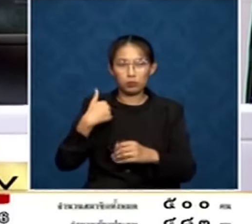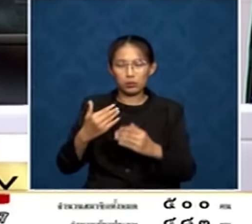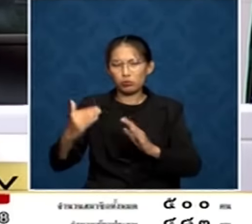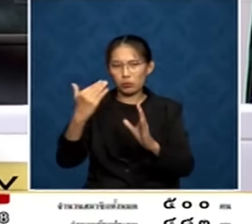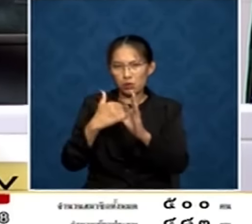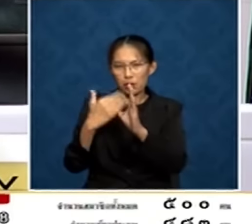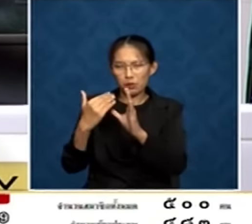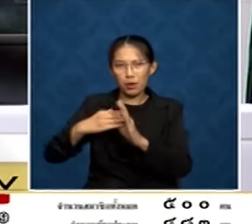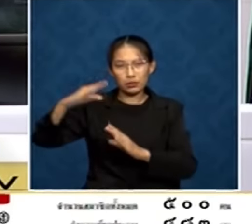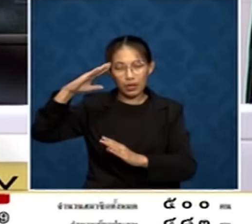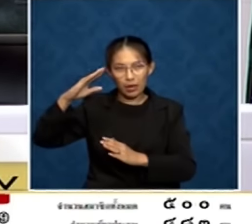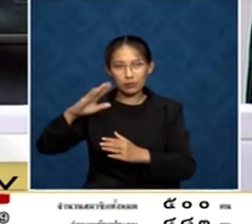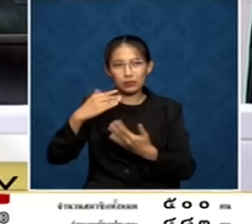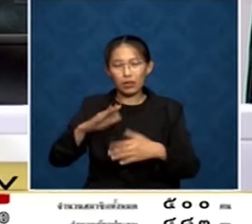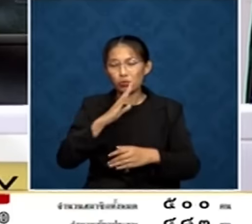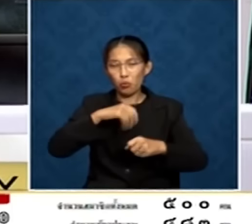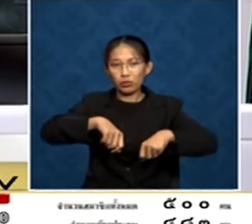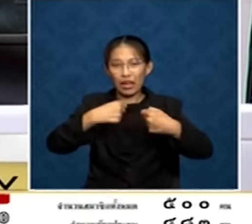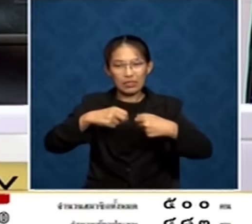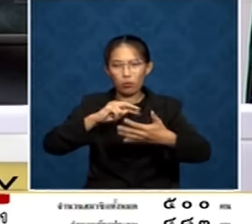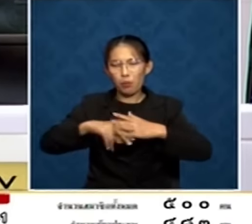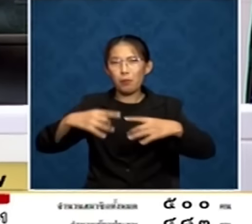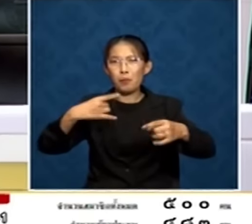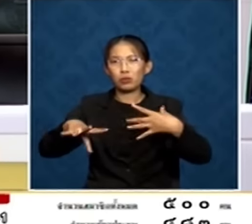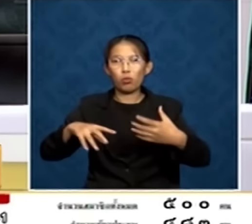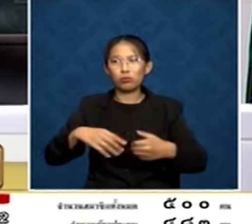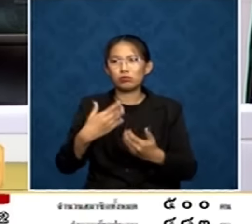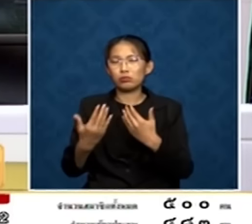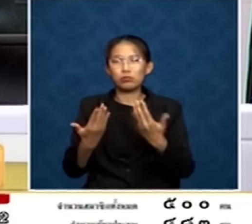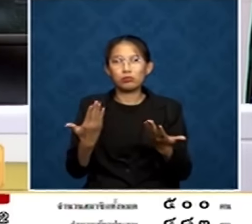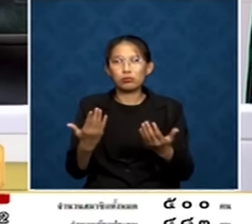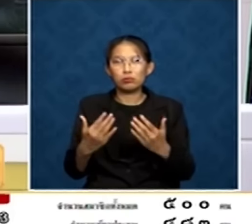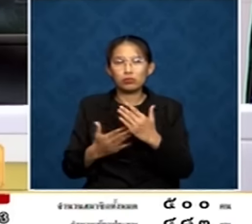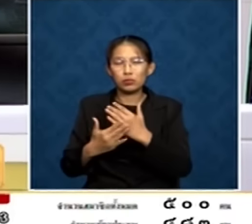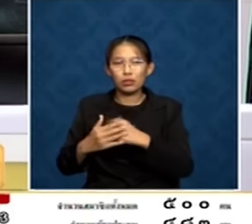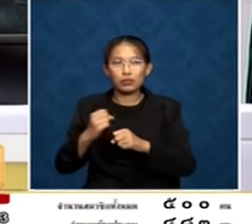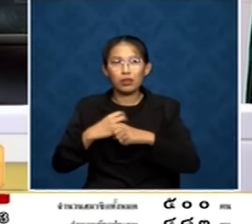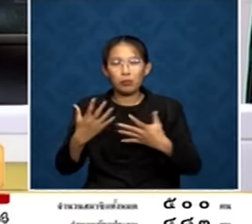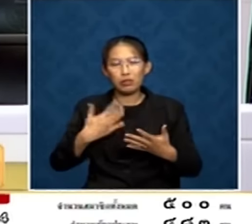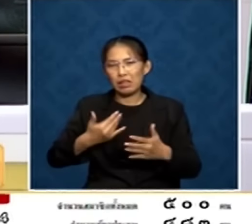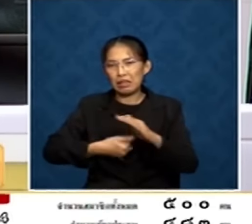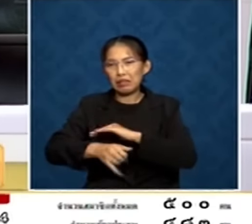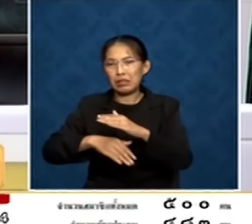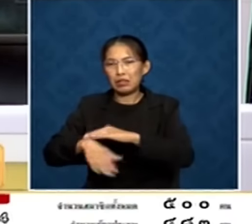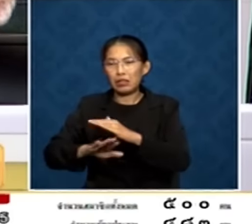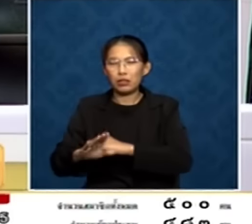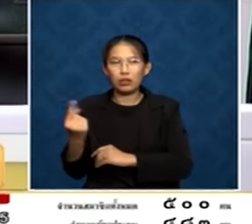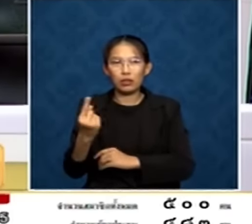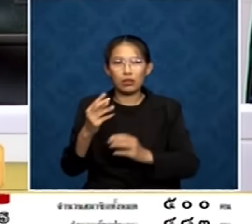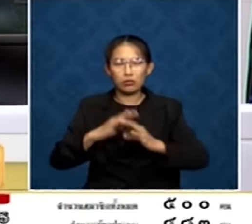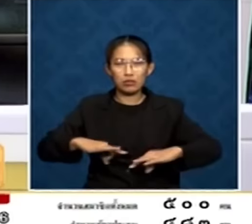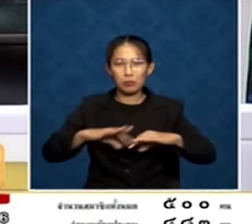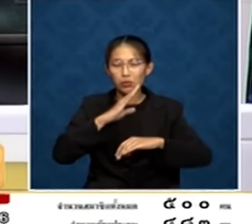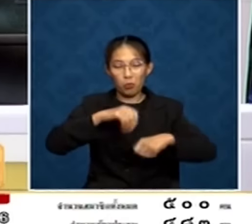ให้คนมาสมัครแล้วถ้าไปหักเงินเดือนเขอย่างงี้มันสวนทางมันเป็นแรงจูงใจที่ไหนอ่ะมันมีแต่คนเผ่นเพราะฉะนั้นไอ้ที่ทำถ้า